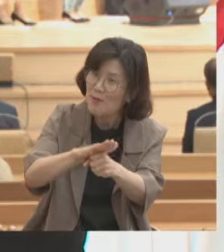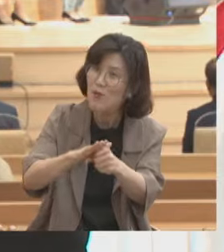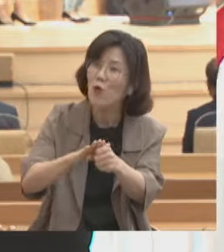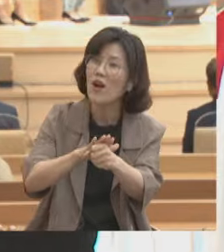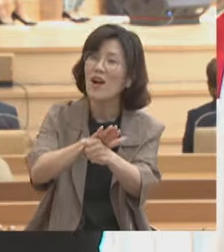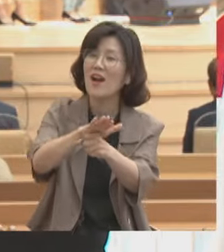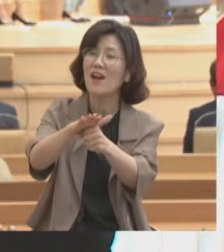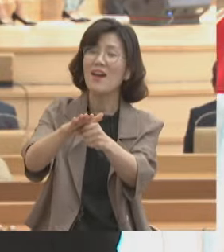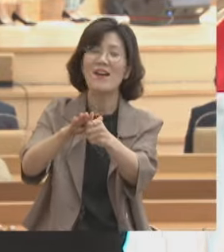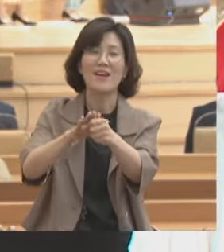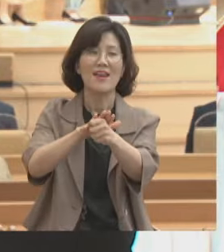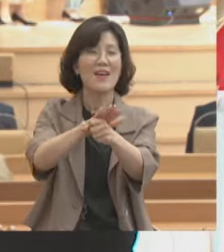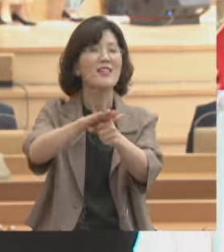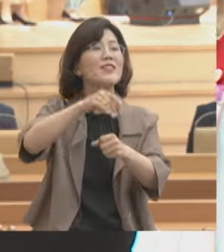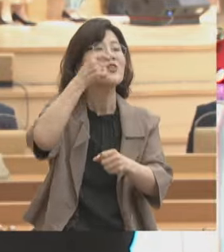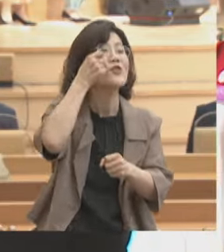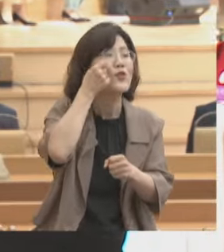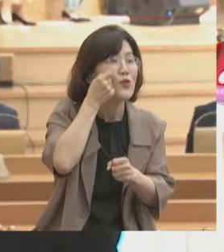인자하심과